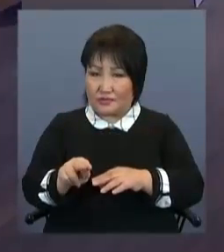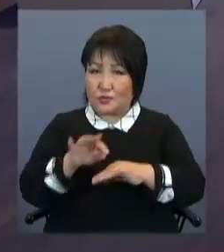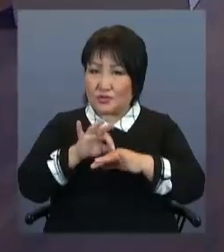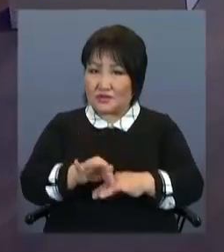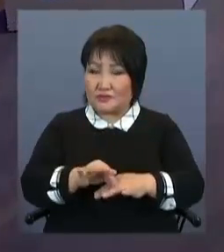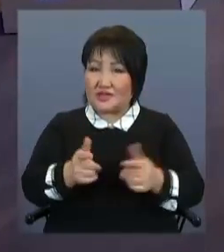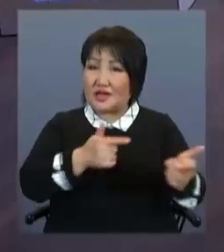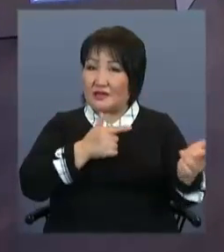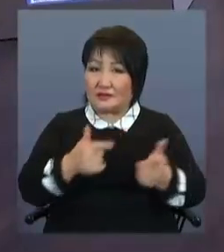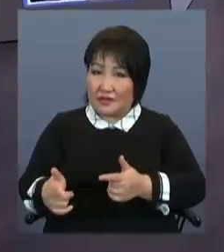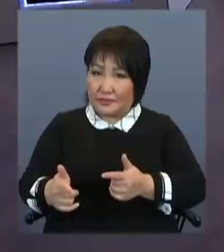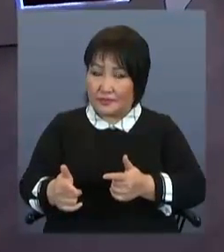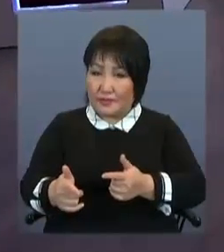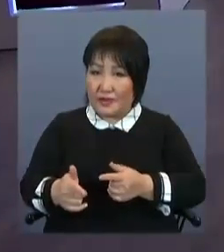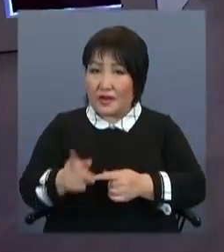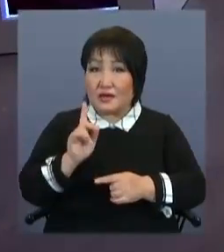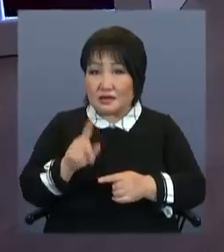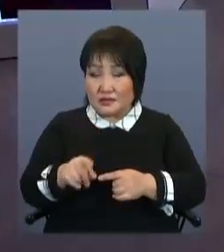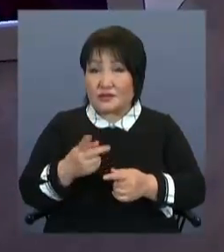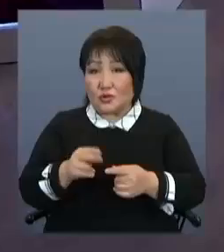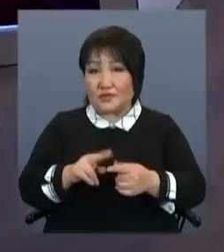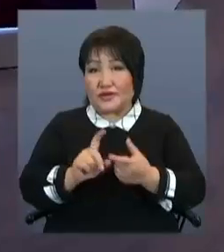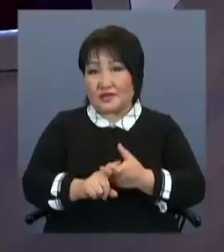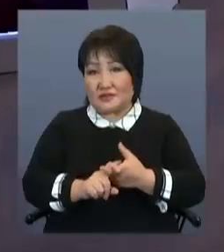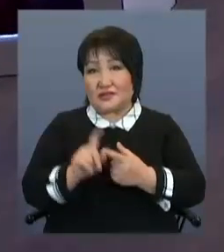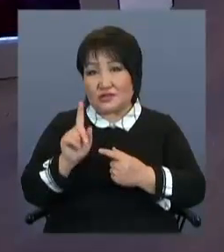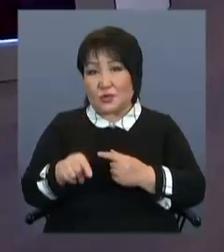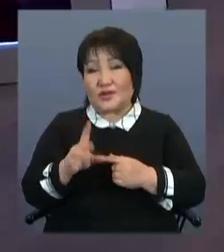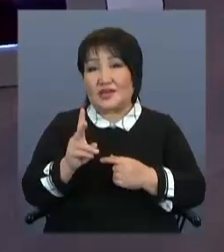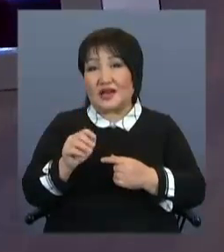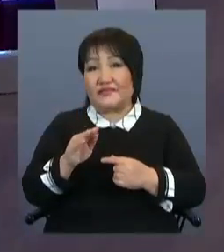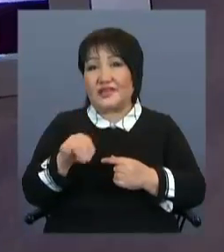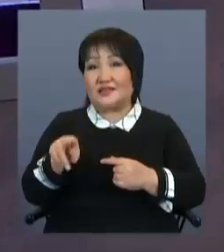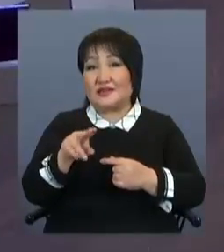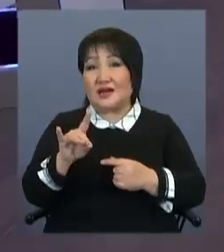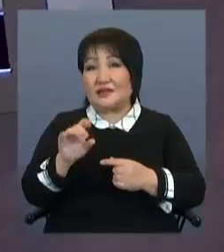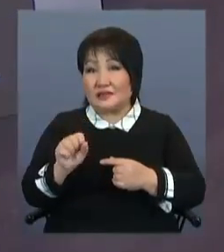соған байланысты ол кафедраны құрған уақытта